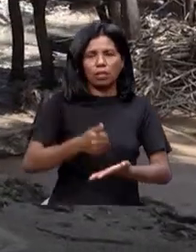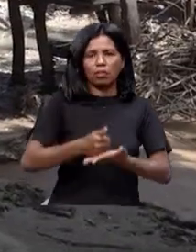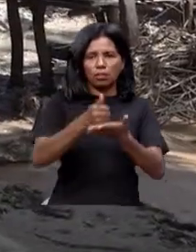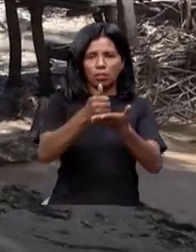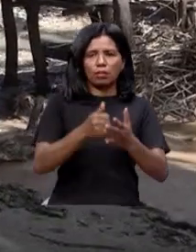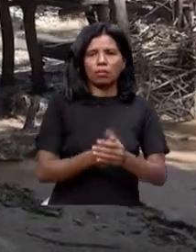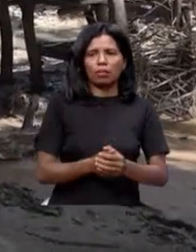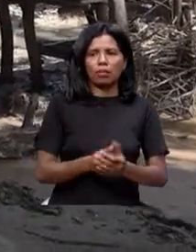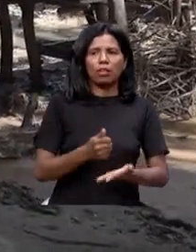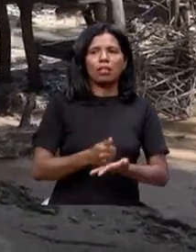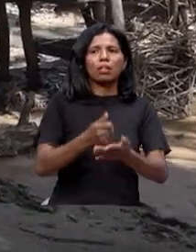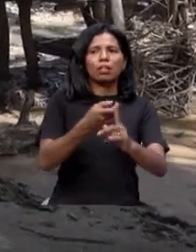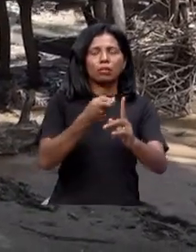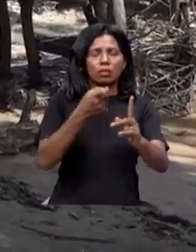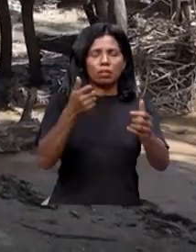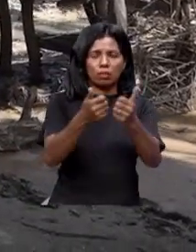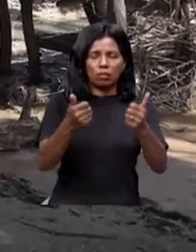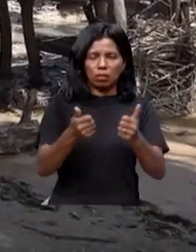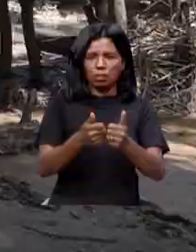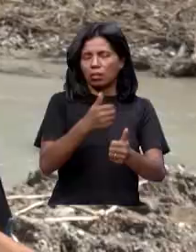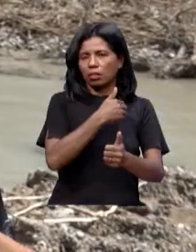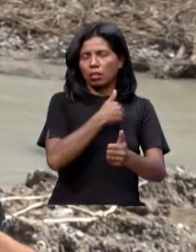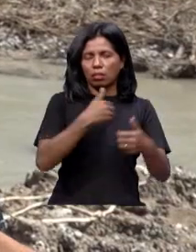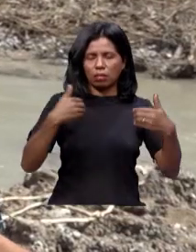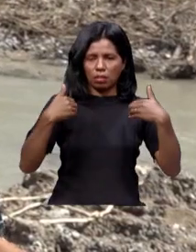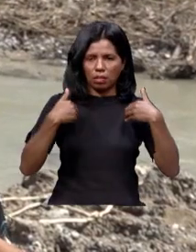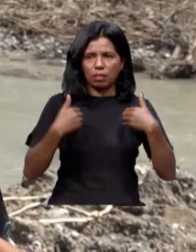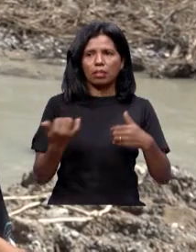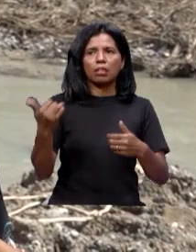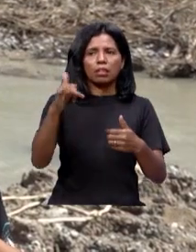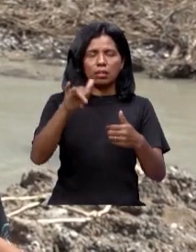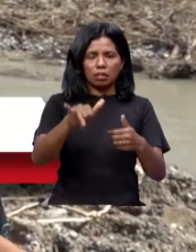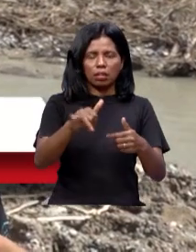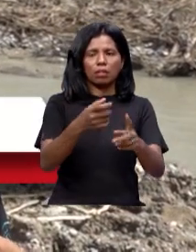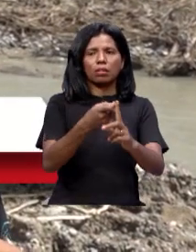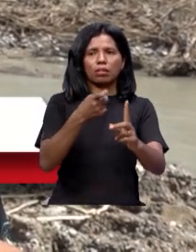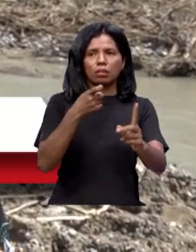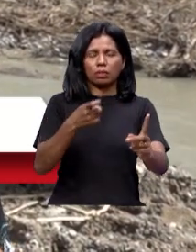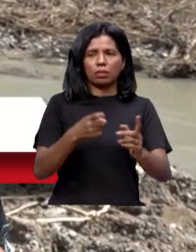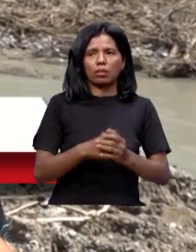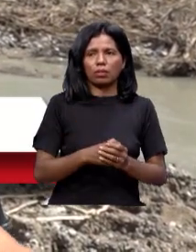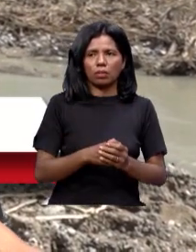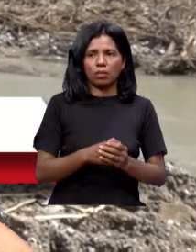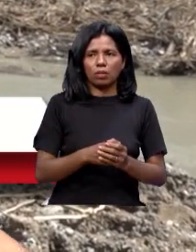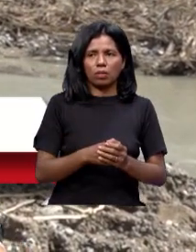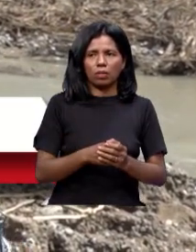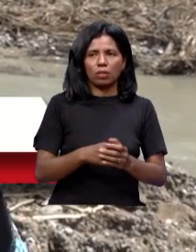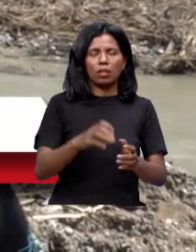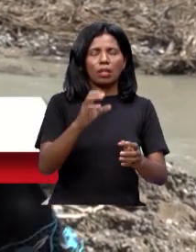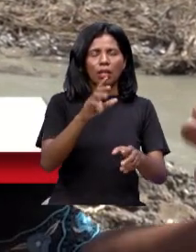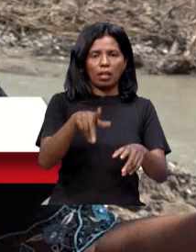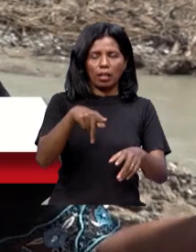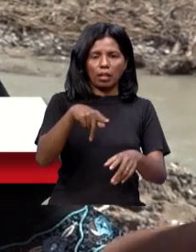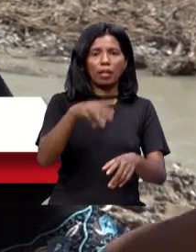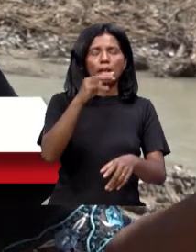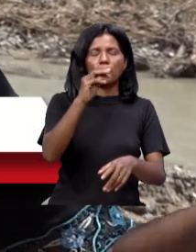Durante ne apoia husi autoridade, si dau kia. Foi na dau, sira mai husi obras, obras mai,